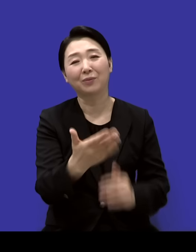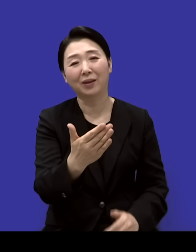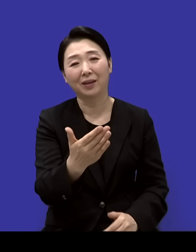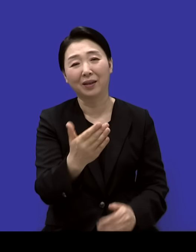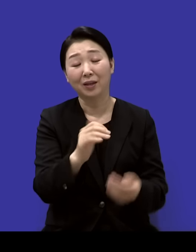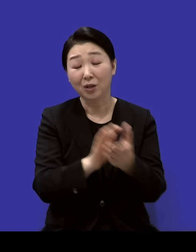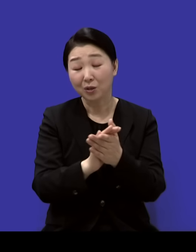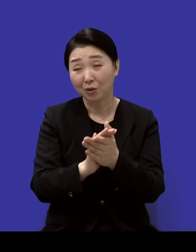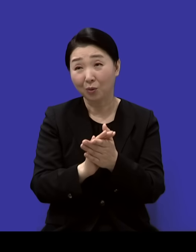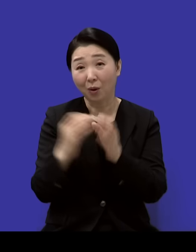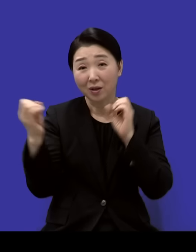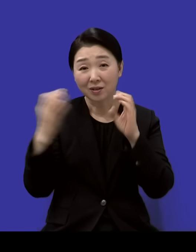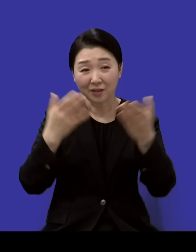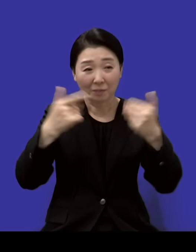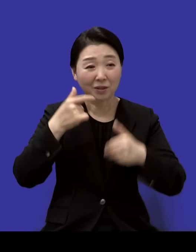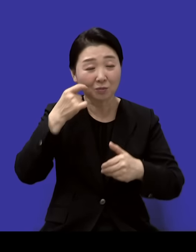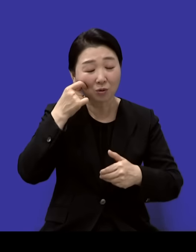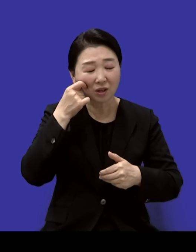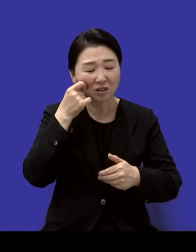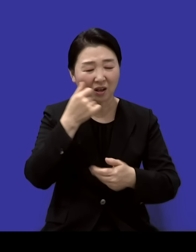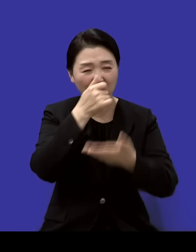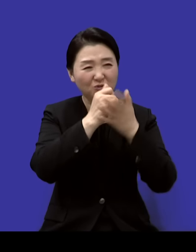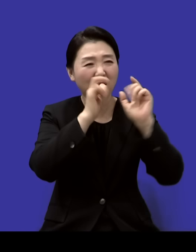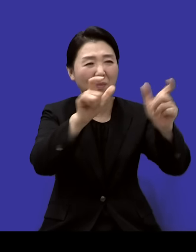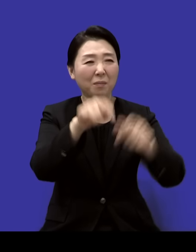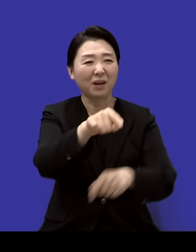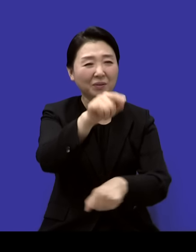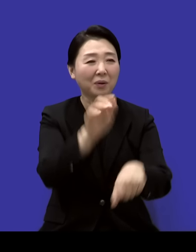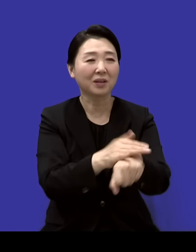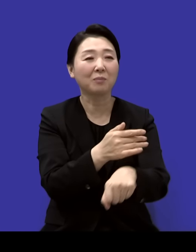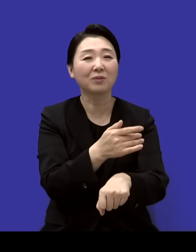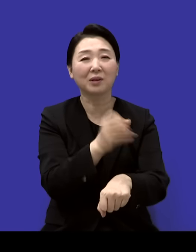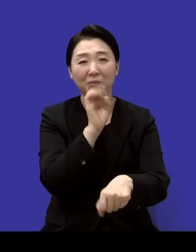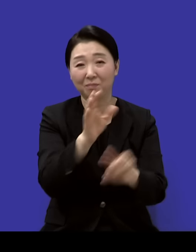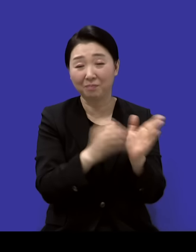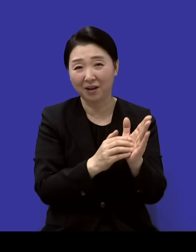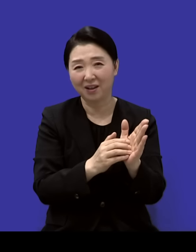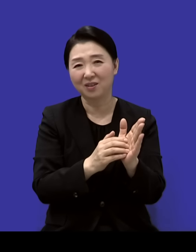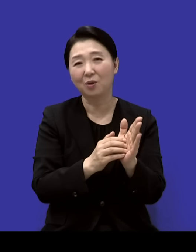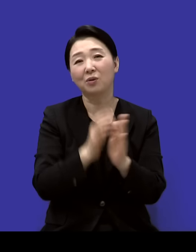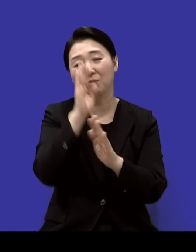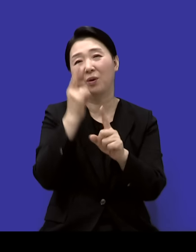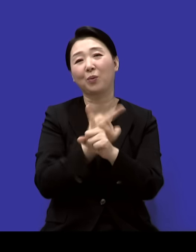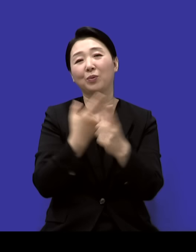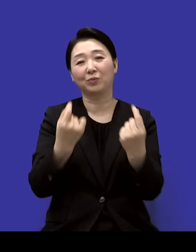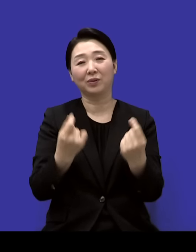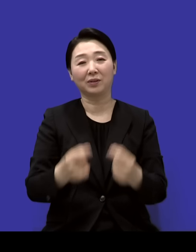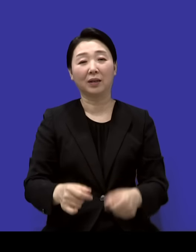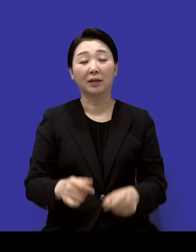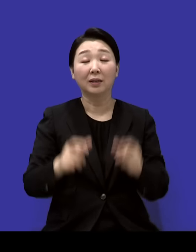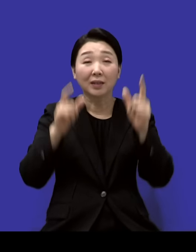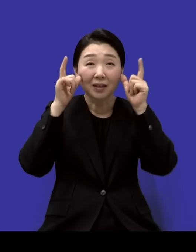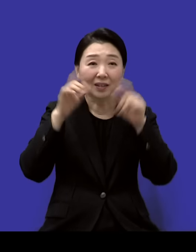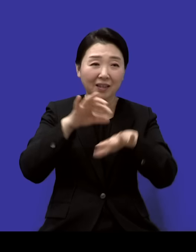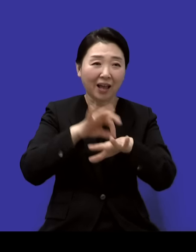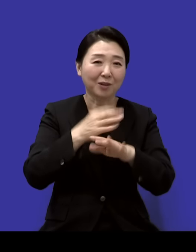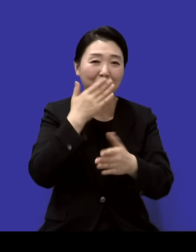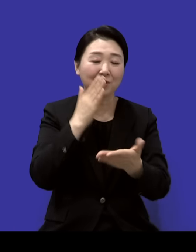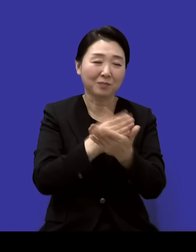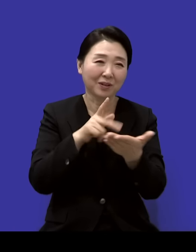사람들 정죄하면서 살겠죠, 평생. 네, 네. 그거 고쳐주신 거겠죠. 그때 한우랑 피자 먹지 말고 기도를 좀 아껴둘